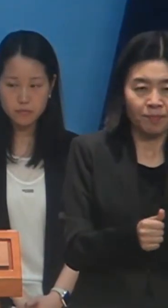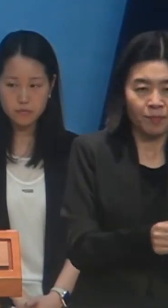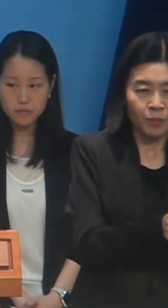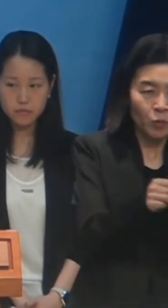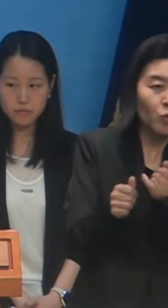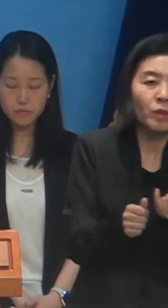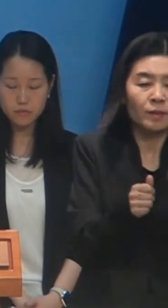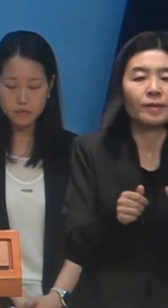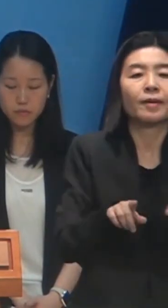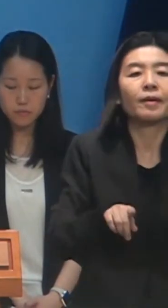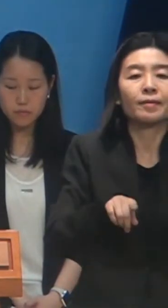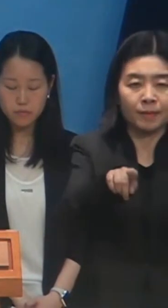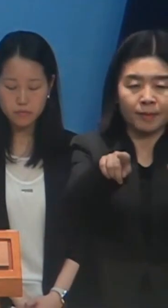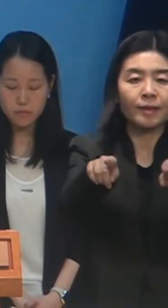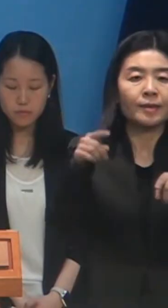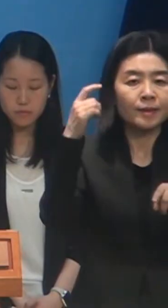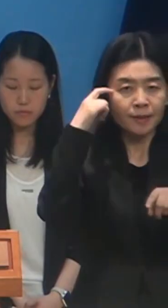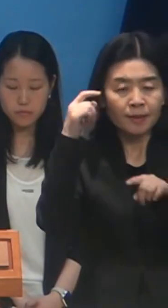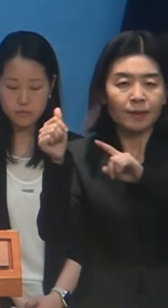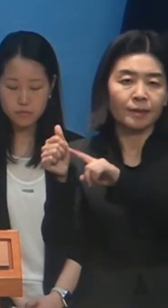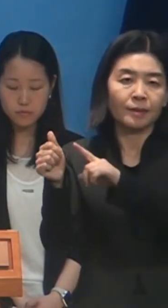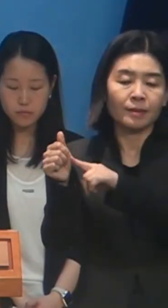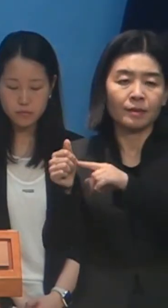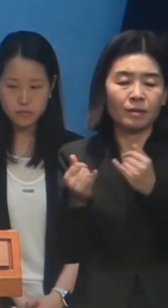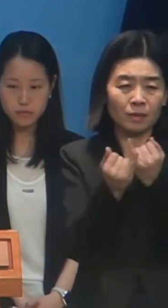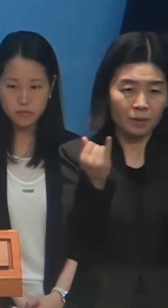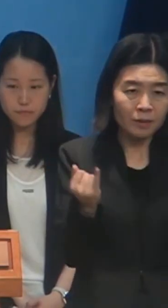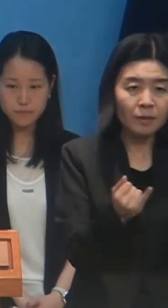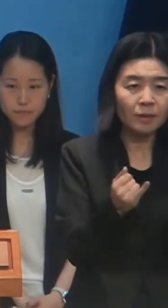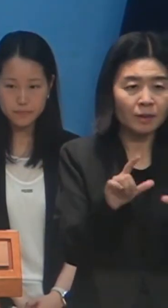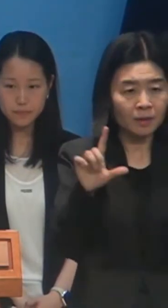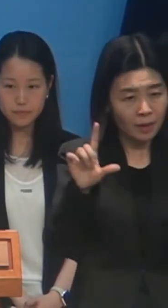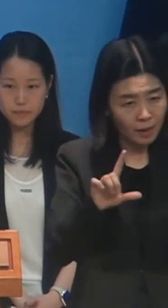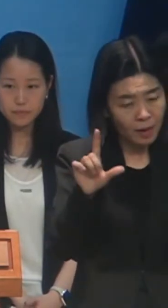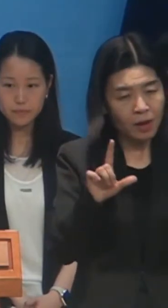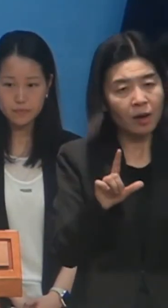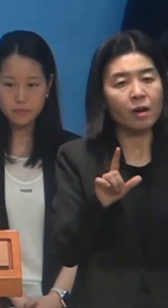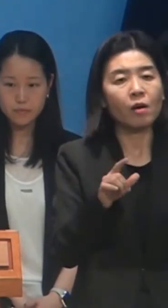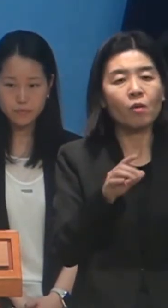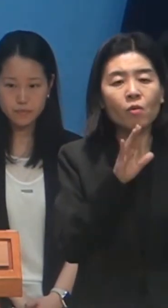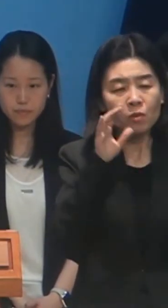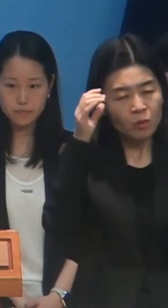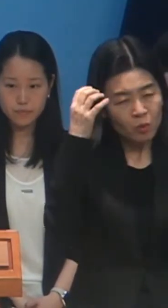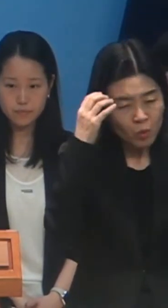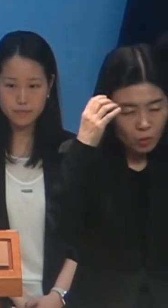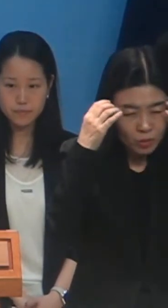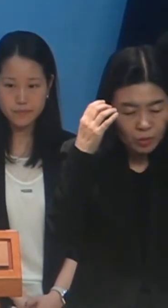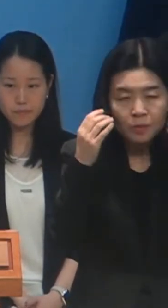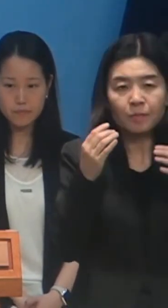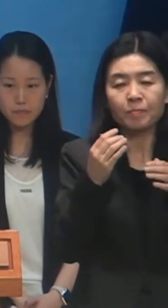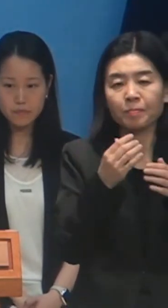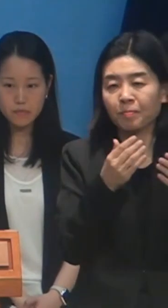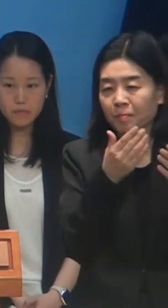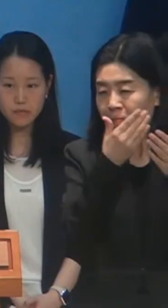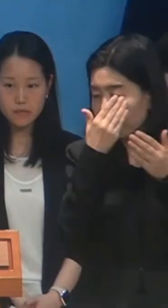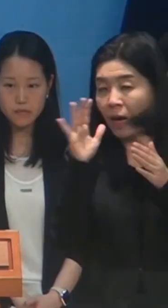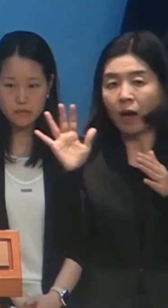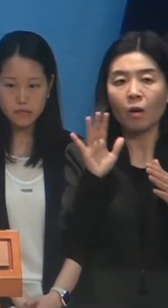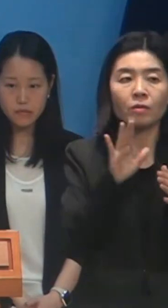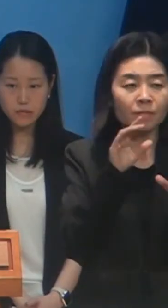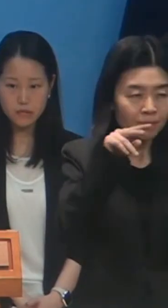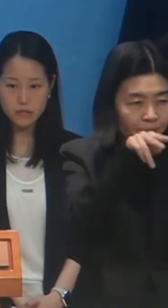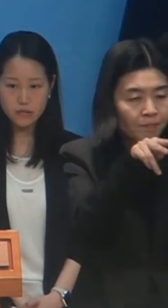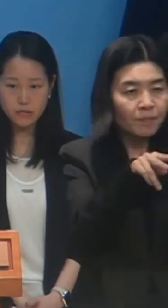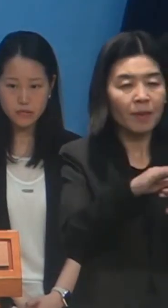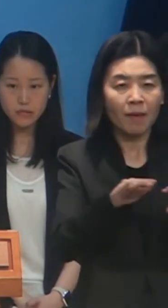지도자입니다. 여성들이 일상에서 마주하는 현실적 고충을 회피하지 않고 직시하며 이를 해결할